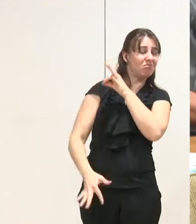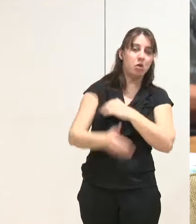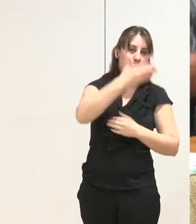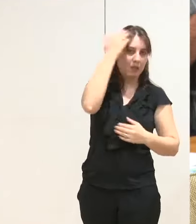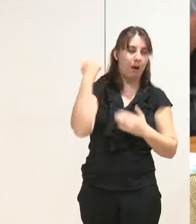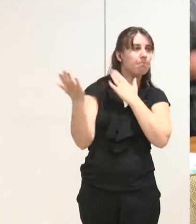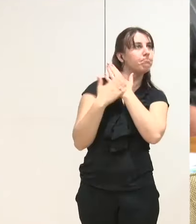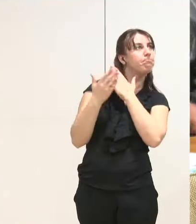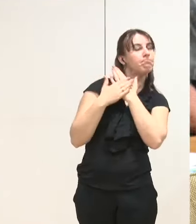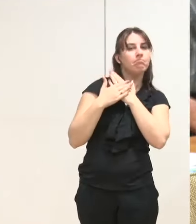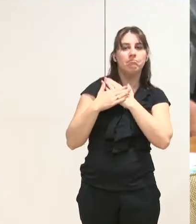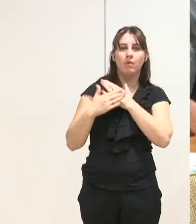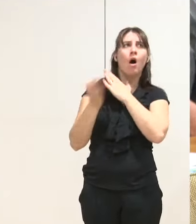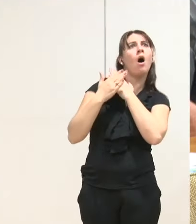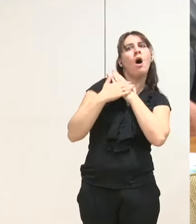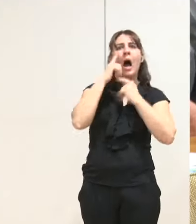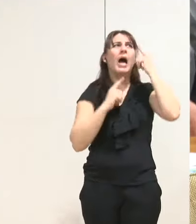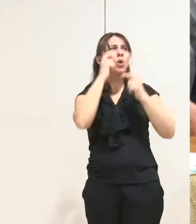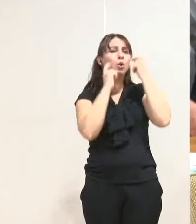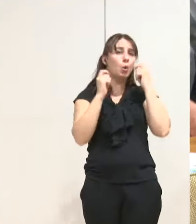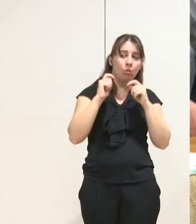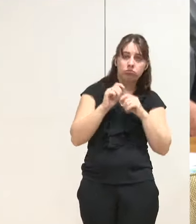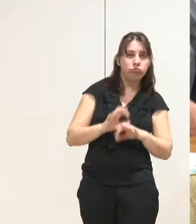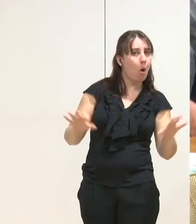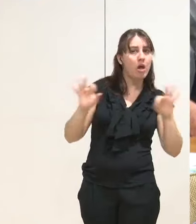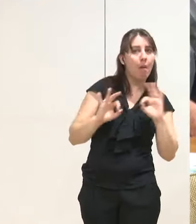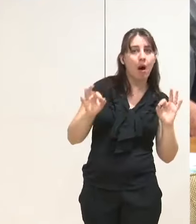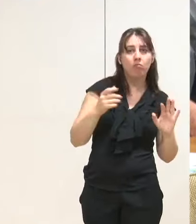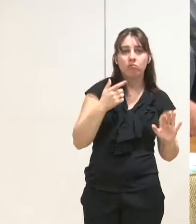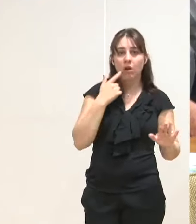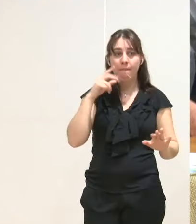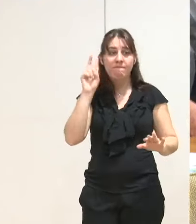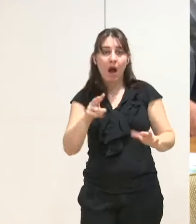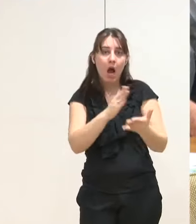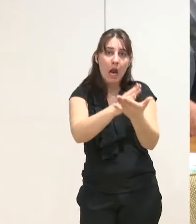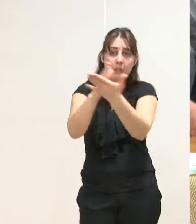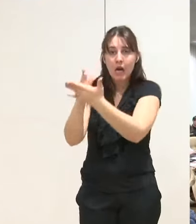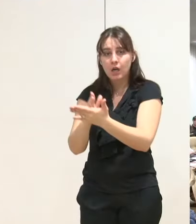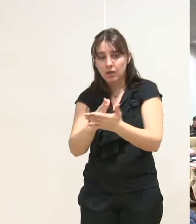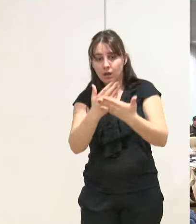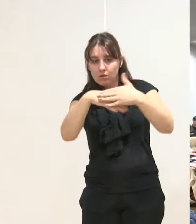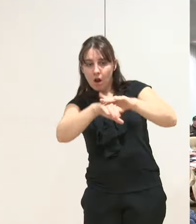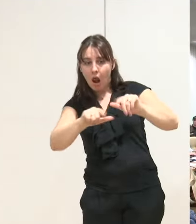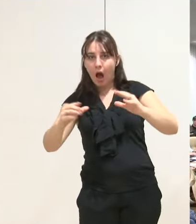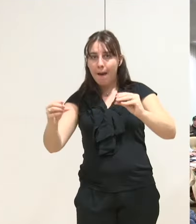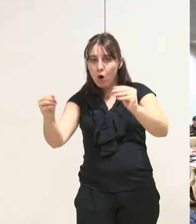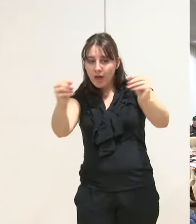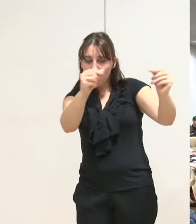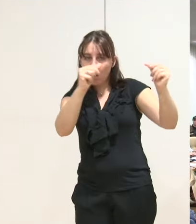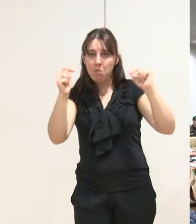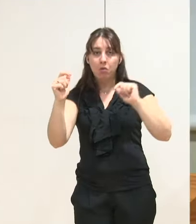alerté particulièrement sur le fait qu'il y ait de laamante dans les classes voilà très